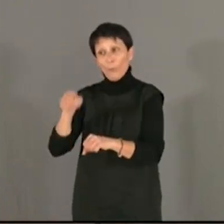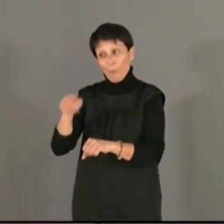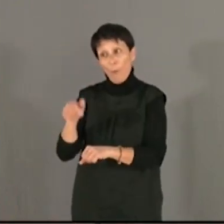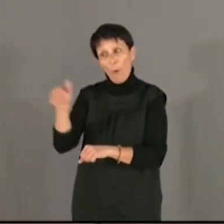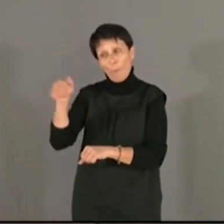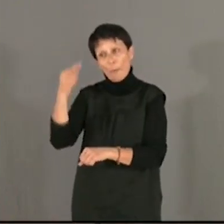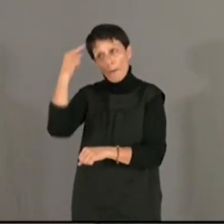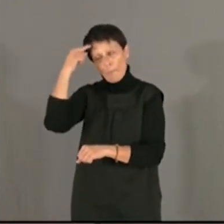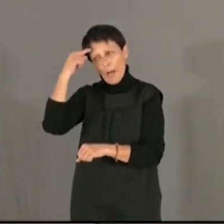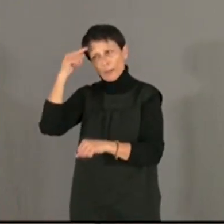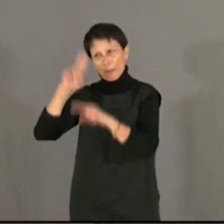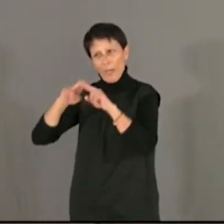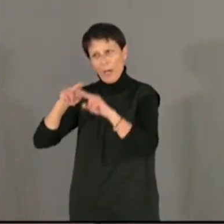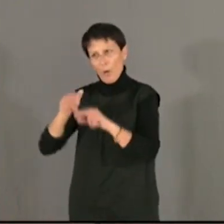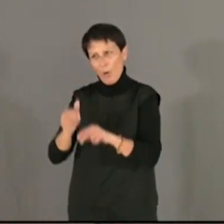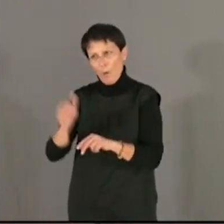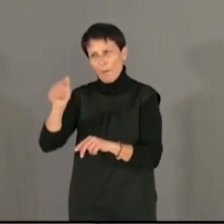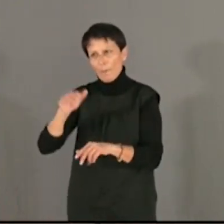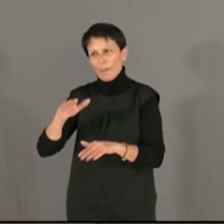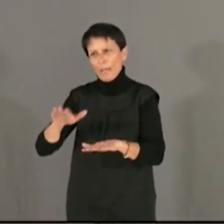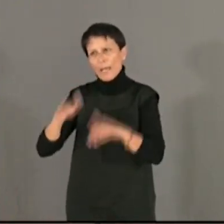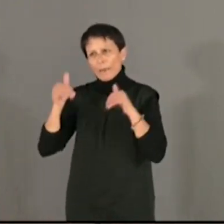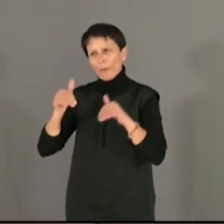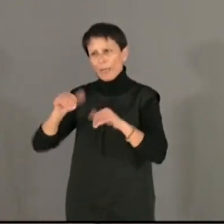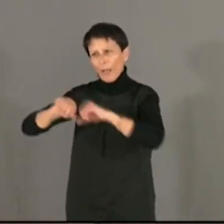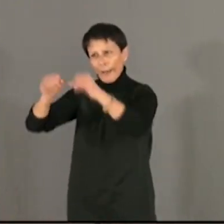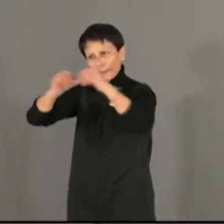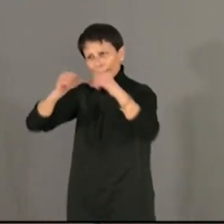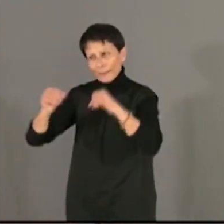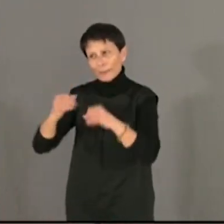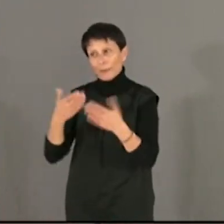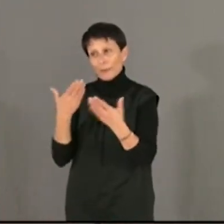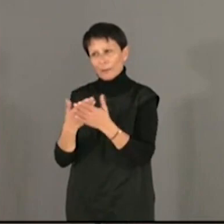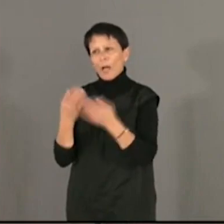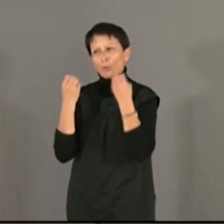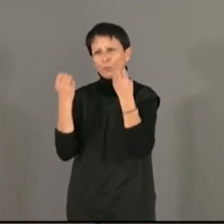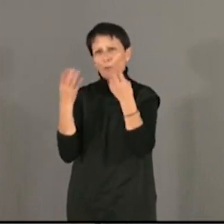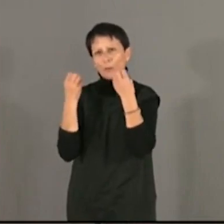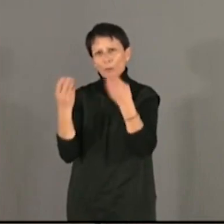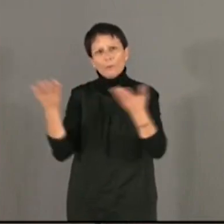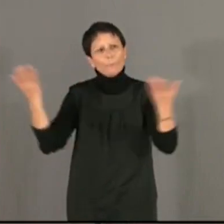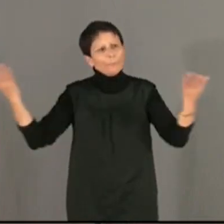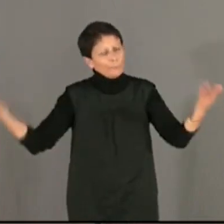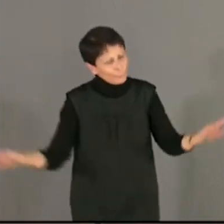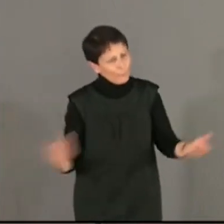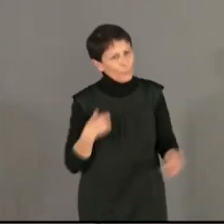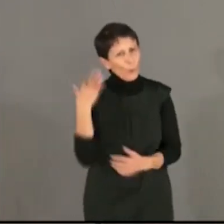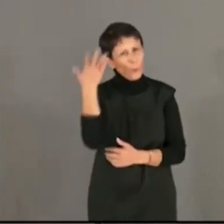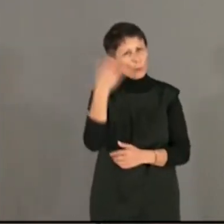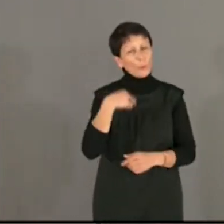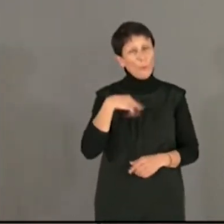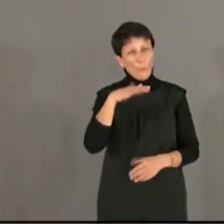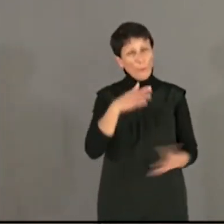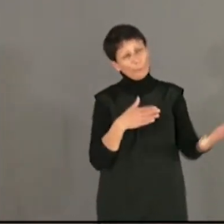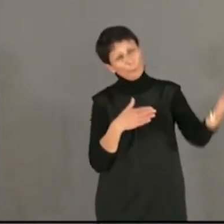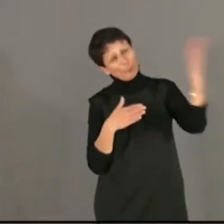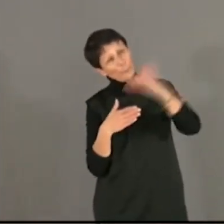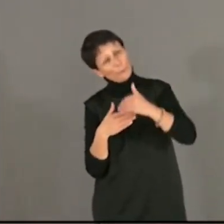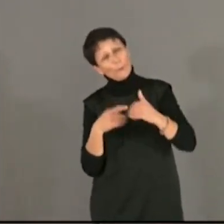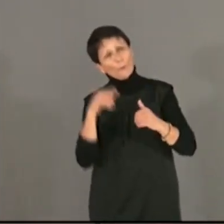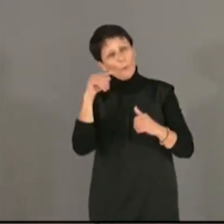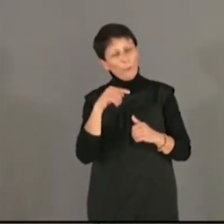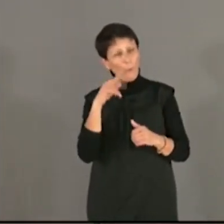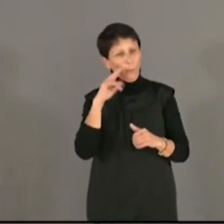et pas à les saccager. Ça arrive encore trop souvent. Le souci, c'est que je devrais vous inviter à